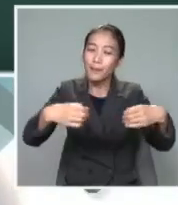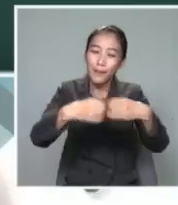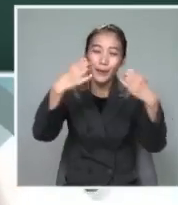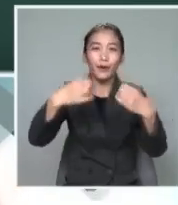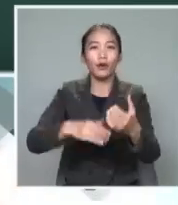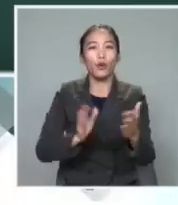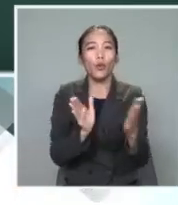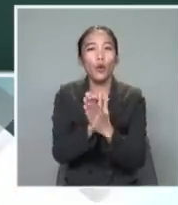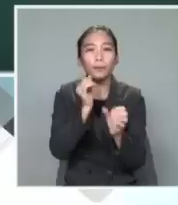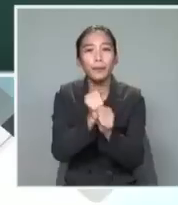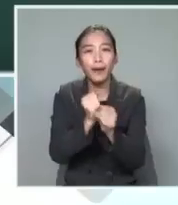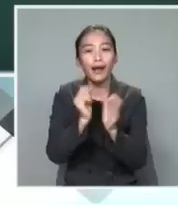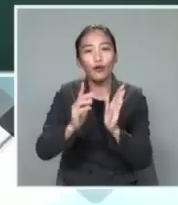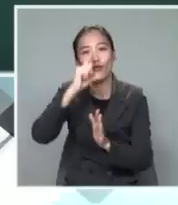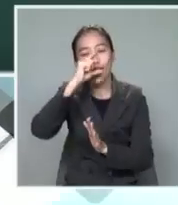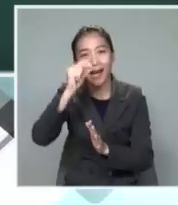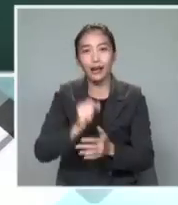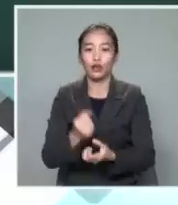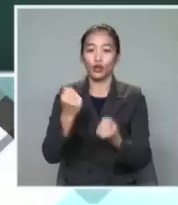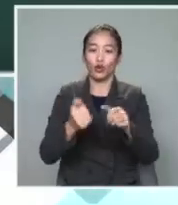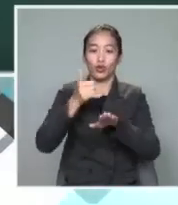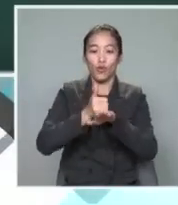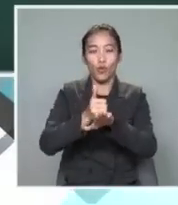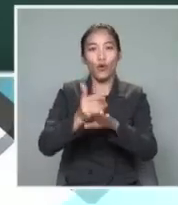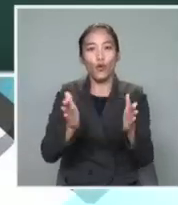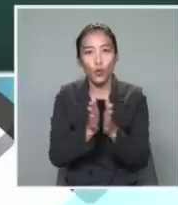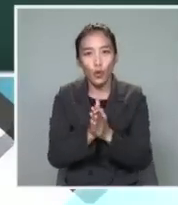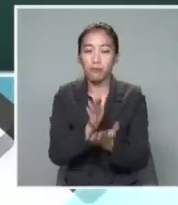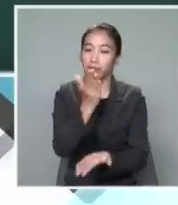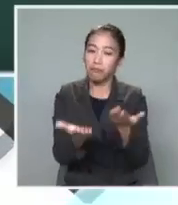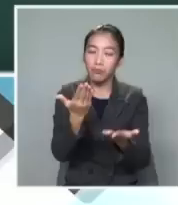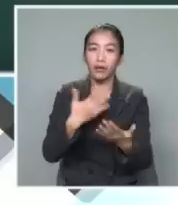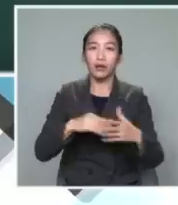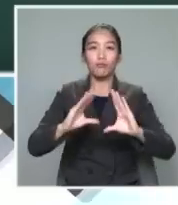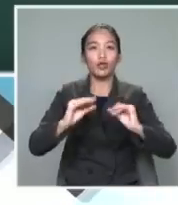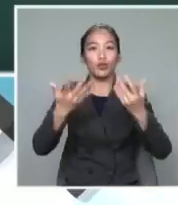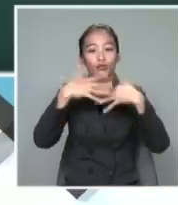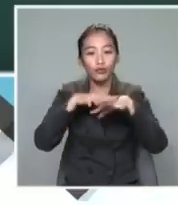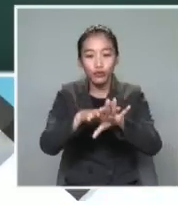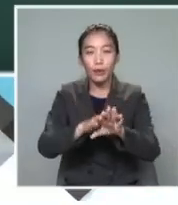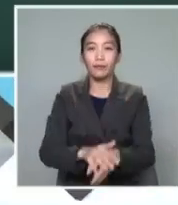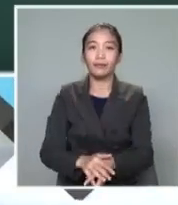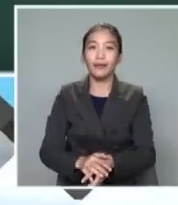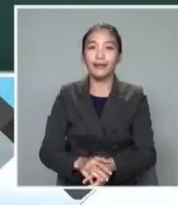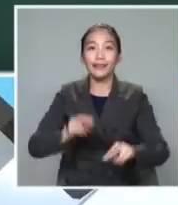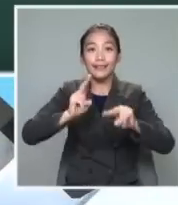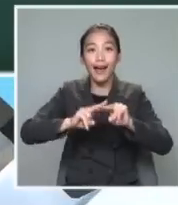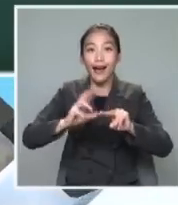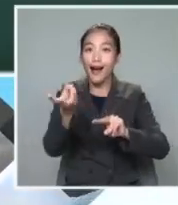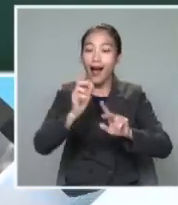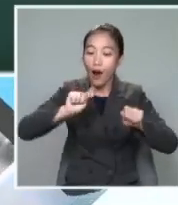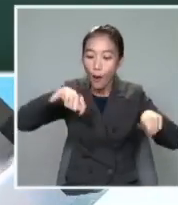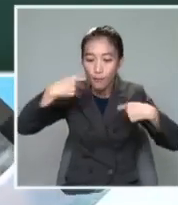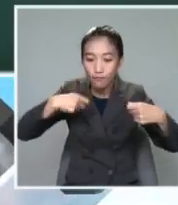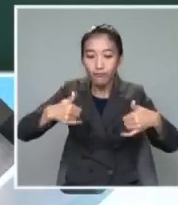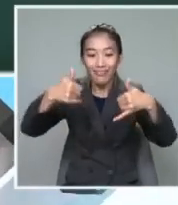างชาตินั่งรถคันเดียวกันประชุมร่วมประชุมกันรับประทานอาหารด้วยกันนะครับอาชีพพ